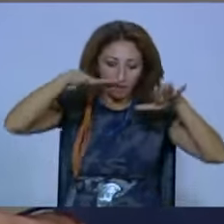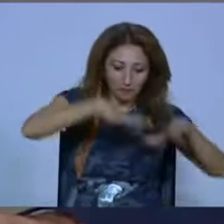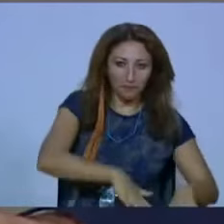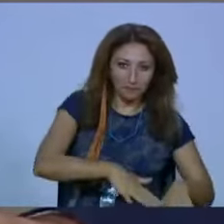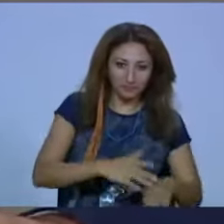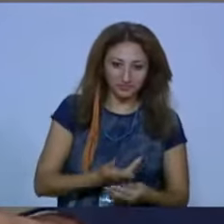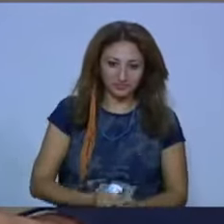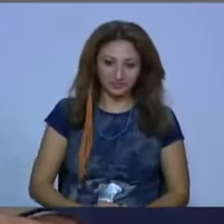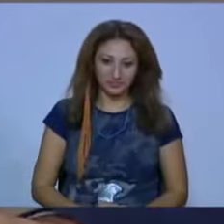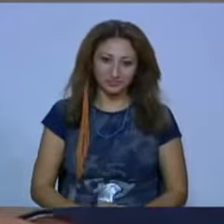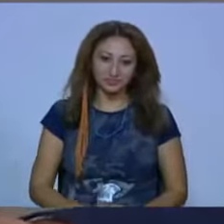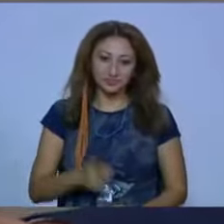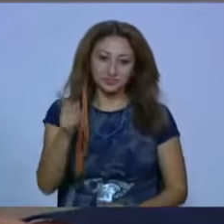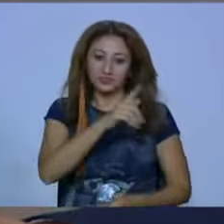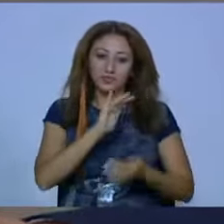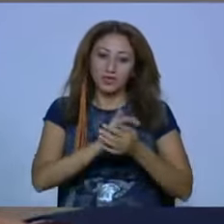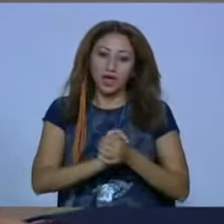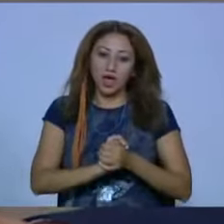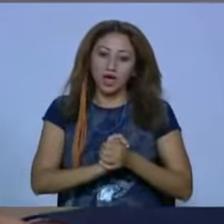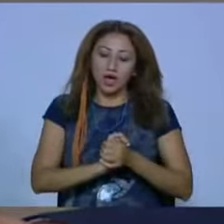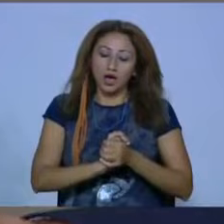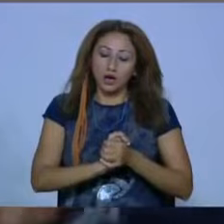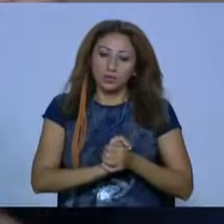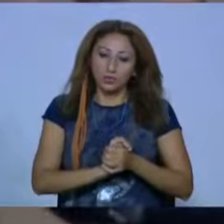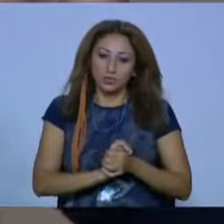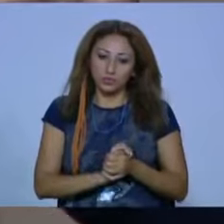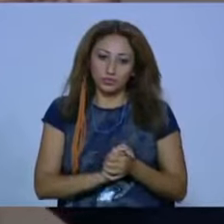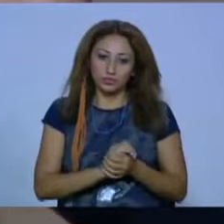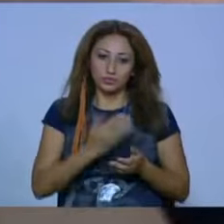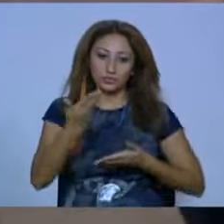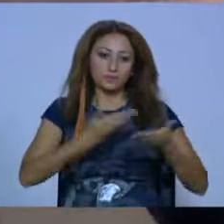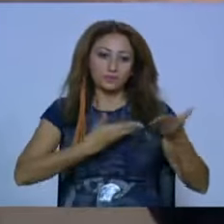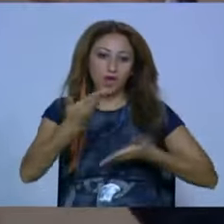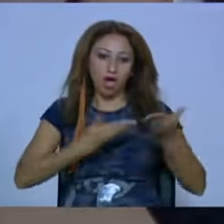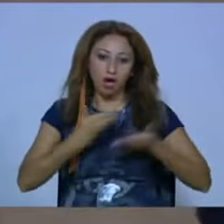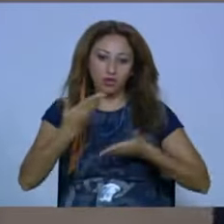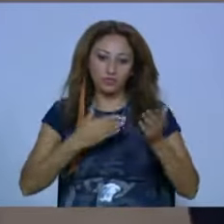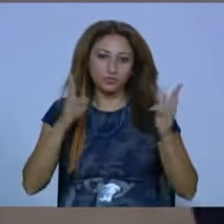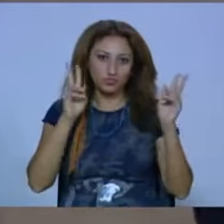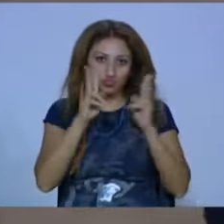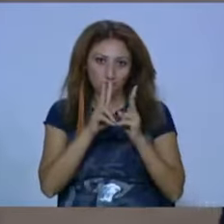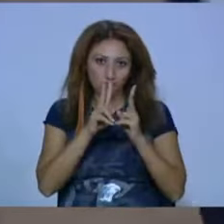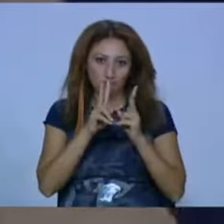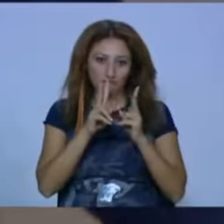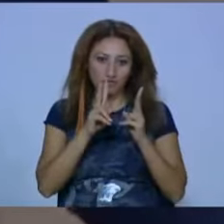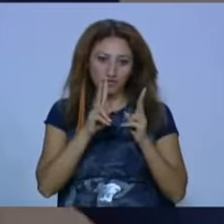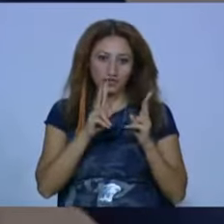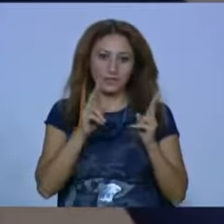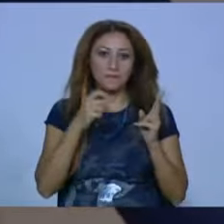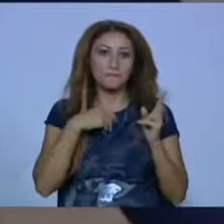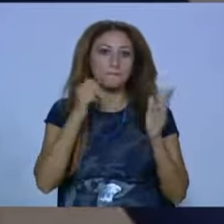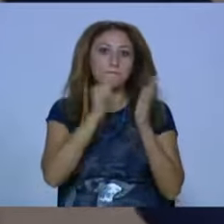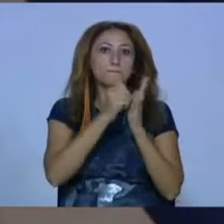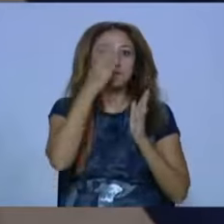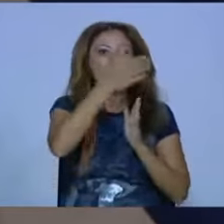طبعا انا علاقتي بعلاء غريبه شويه في التعارف على بعض. احنا شفنا بعض، اتعرفنا ببعض، رحت عندهم البيت